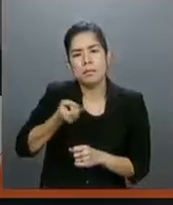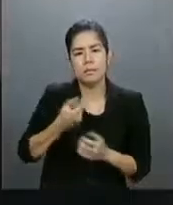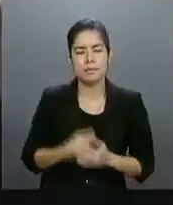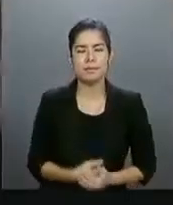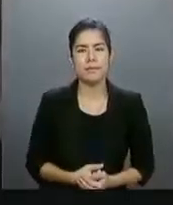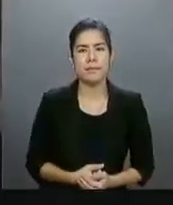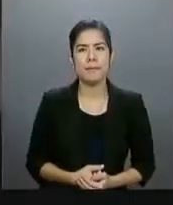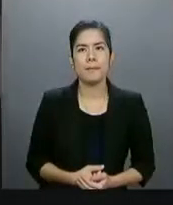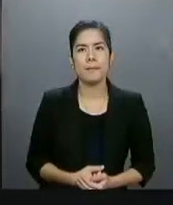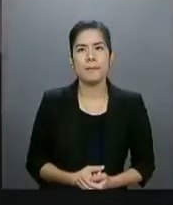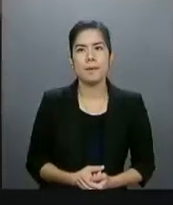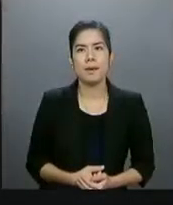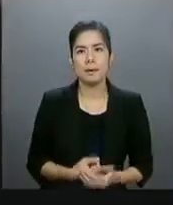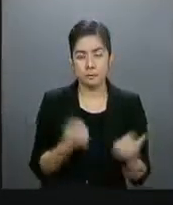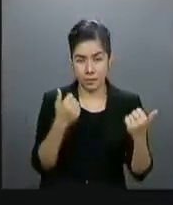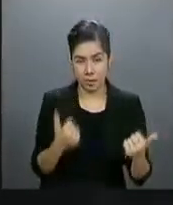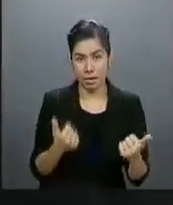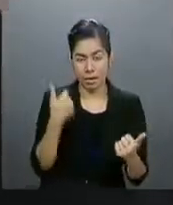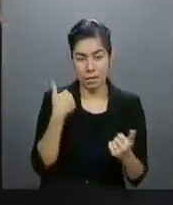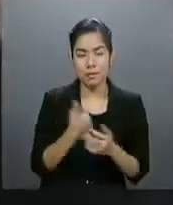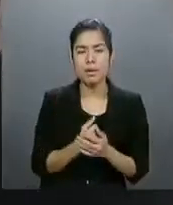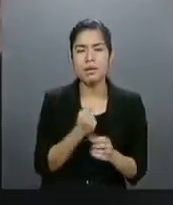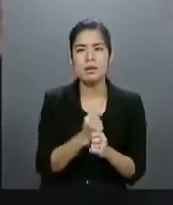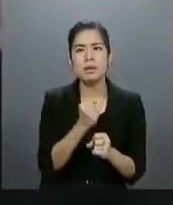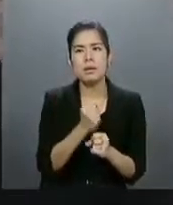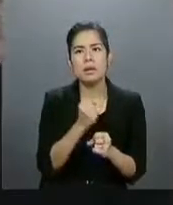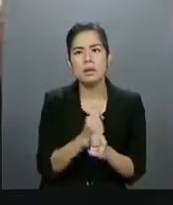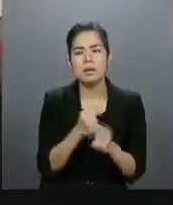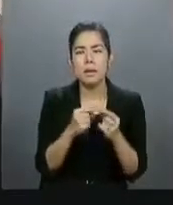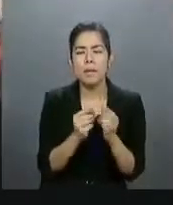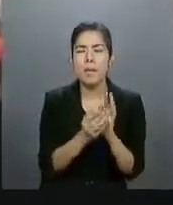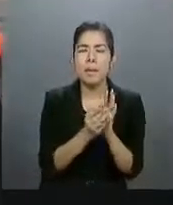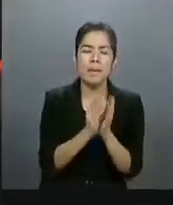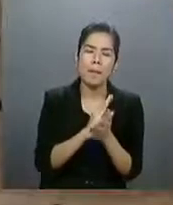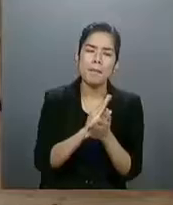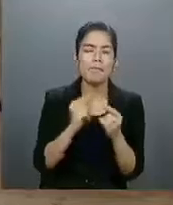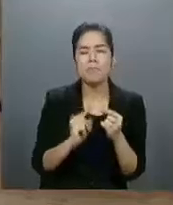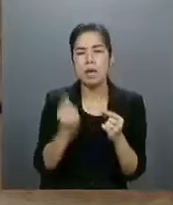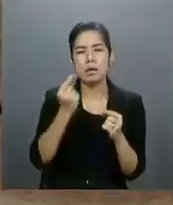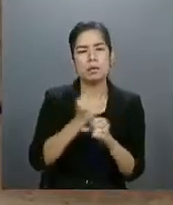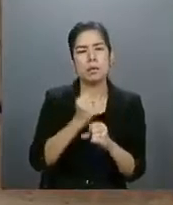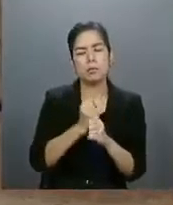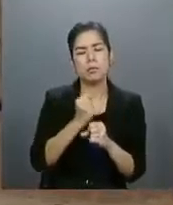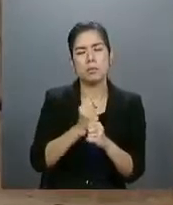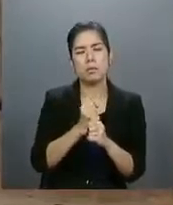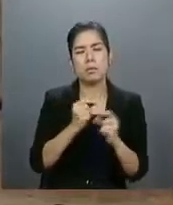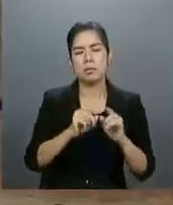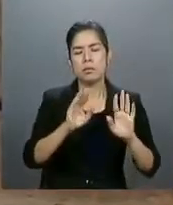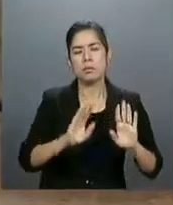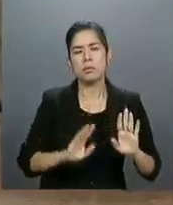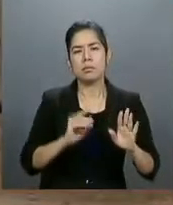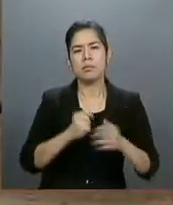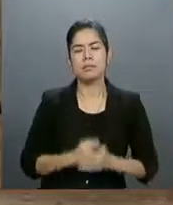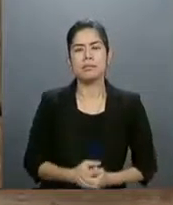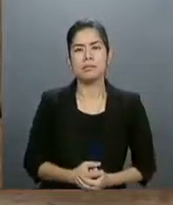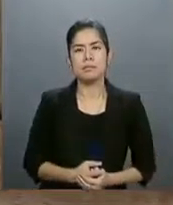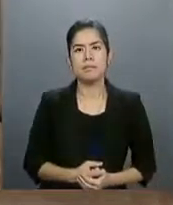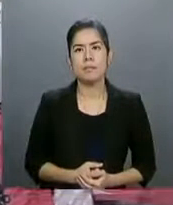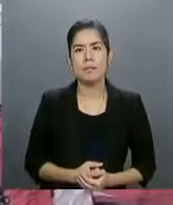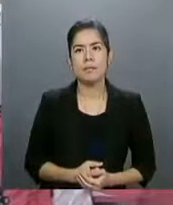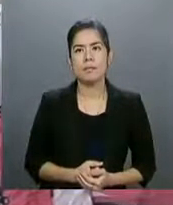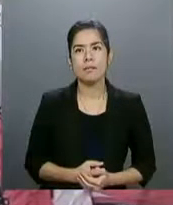ๆมาตอนนี้ก็ทำนี้กับหลับตรงเองไม่หมดมีไม่มาทำมีท